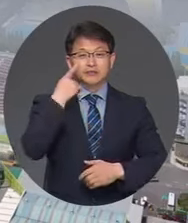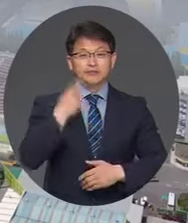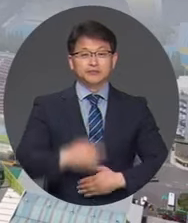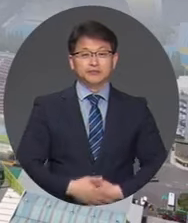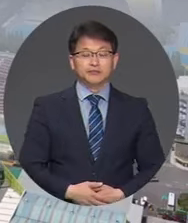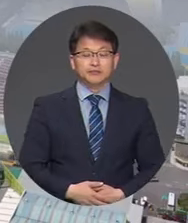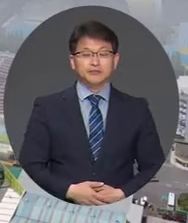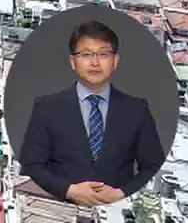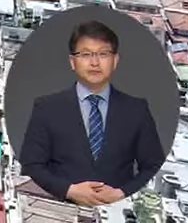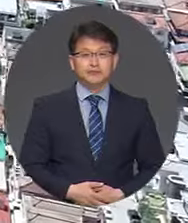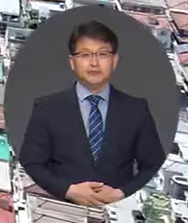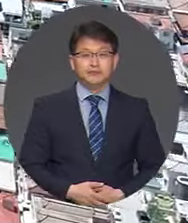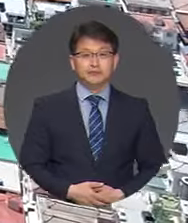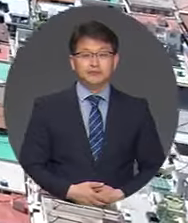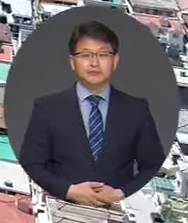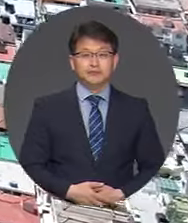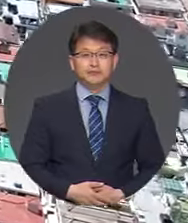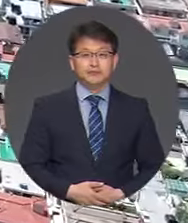취재했습니다.